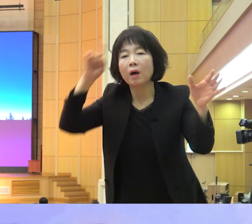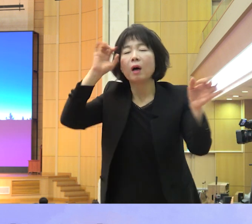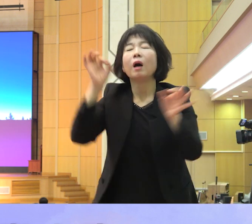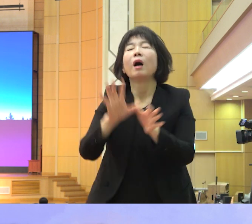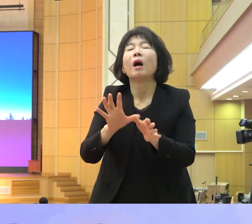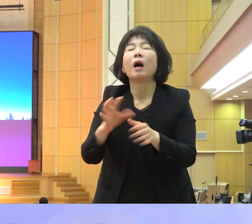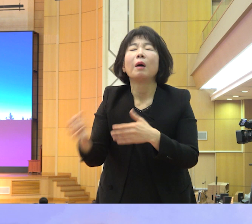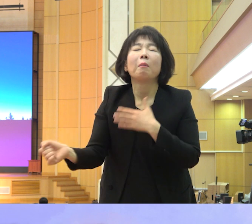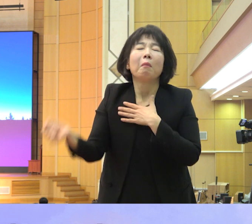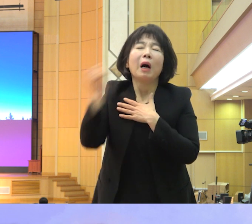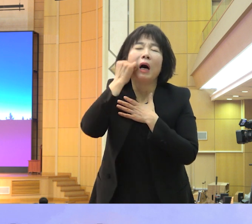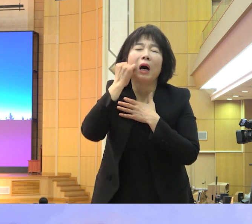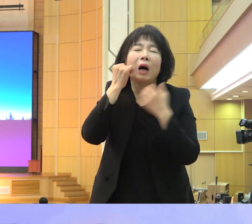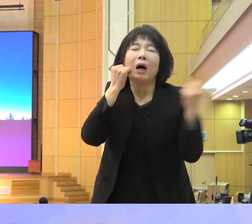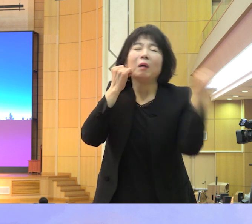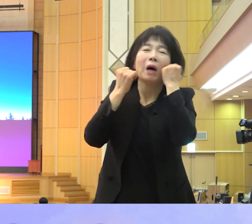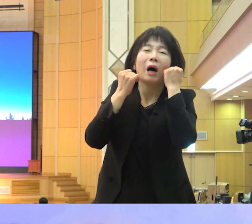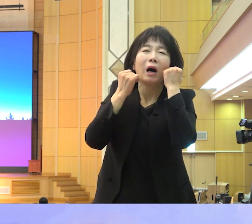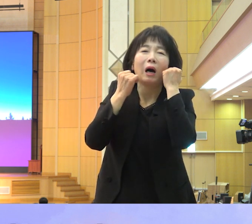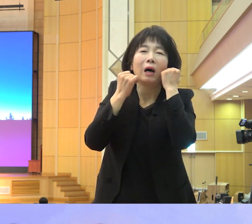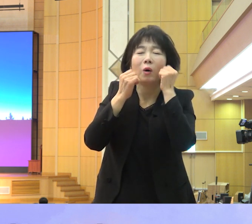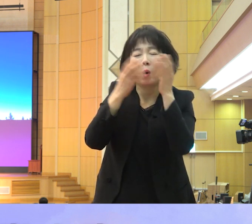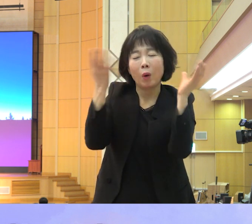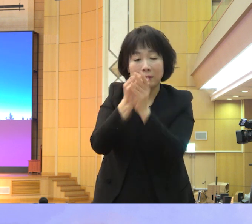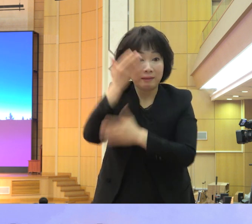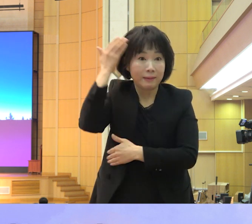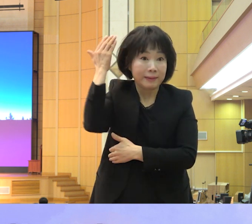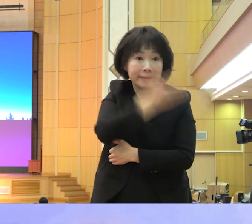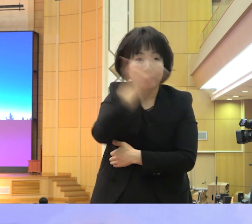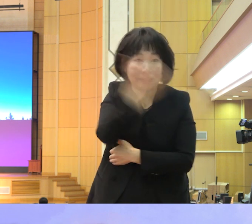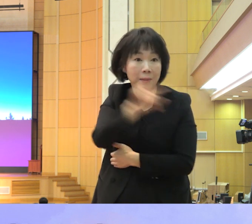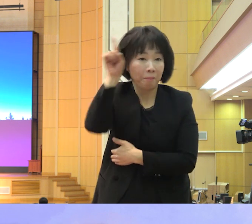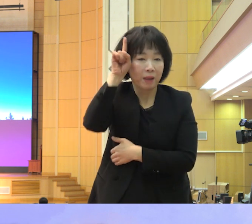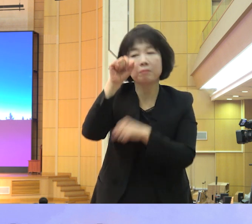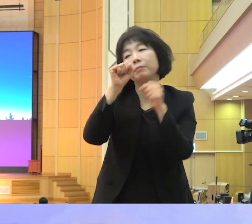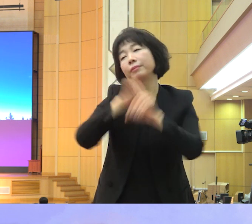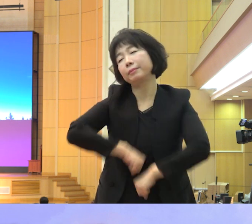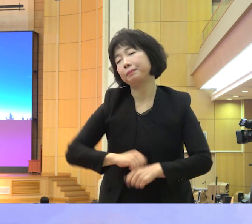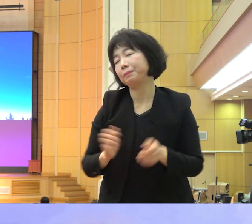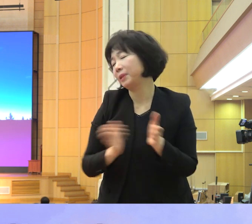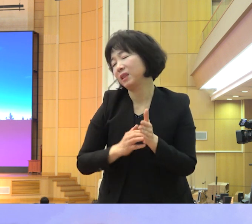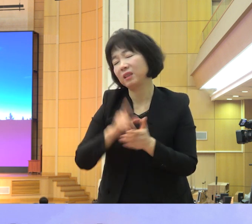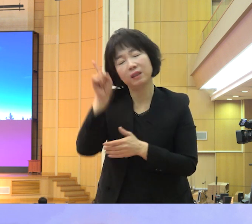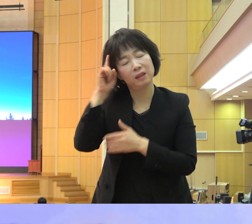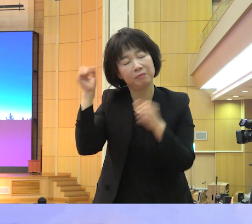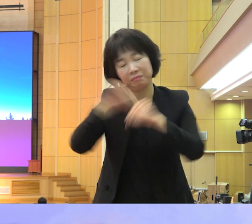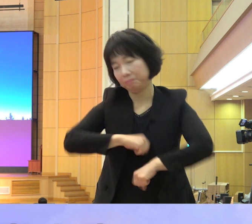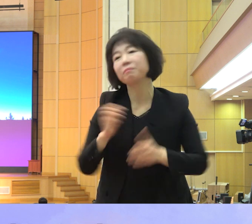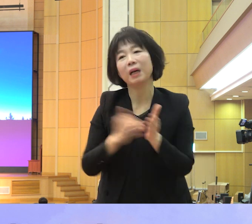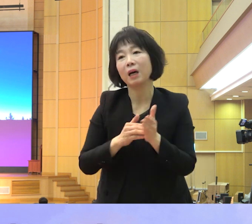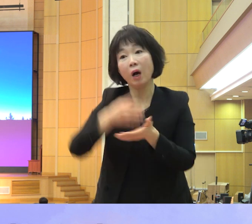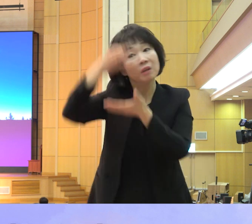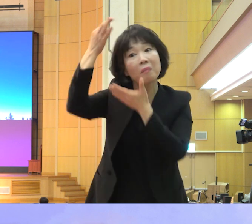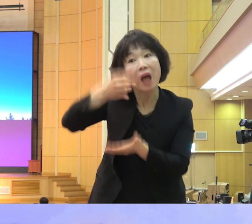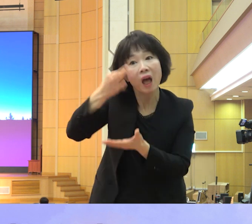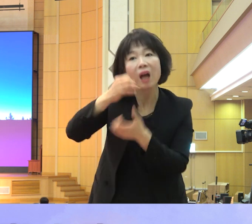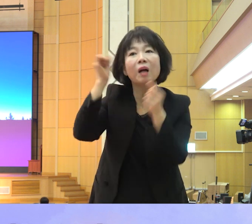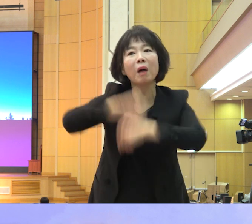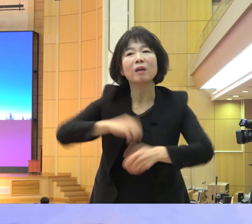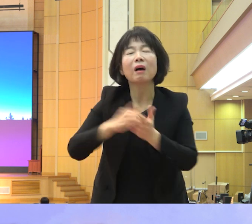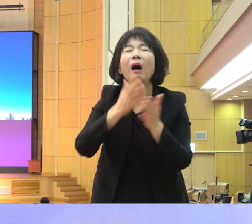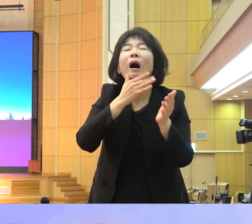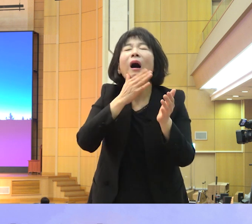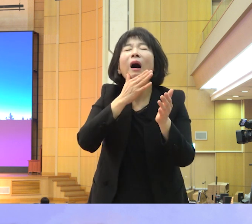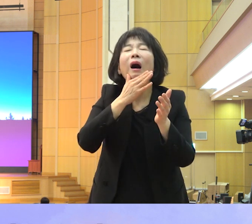한마디로 표현하면 숟가락 하나 건질 것이 없을 정도로 망하고 말았습니다. 이렇게 물질적으로